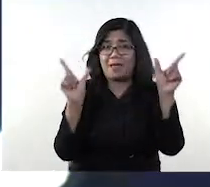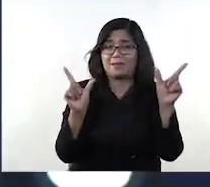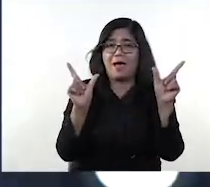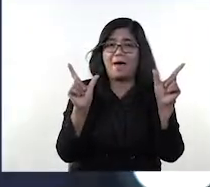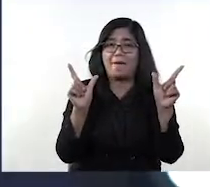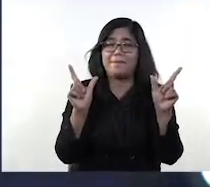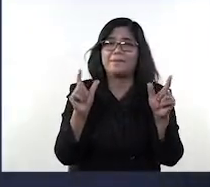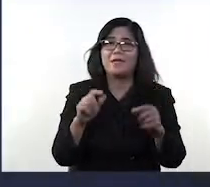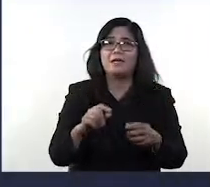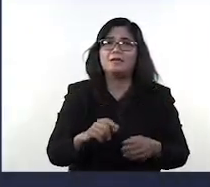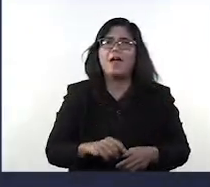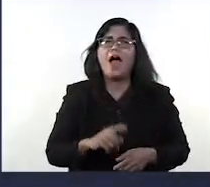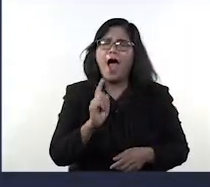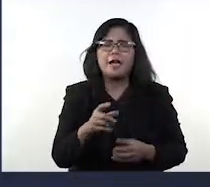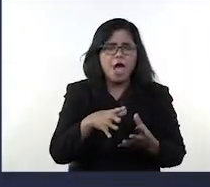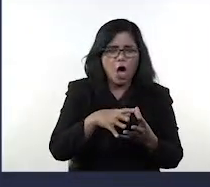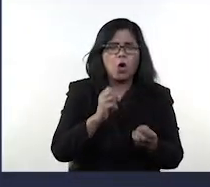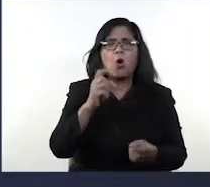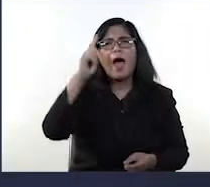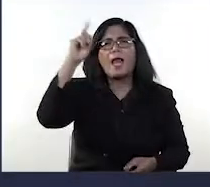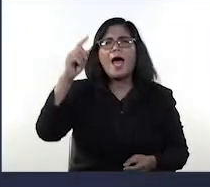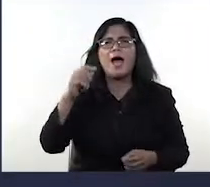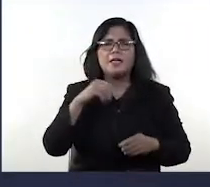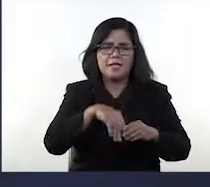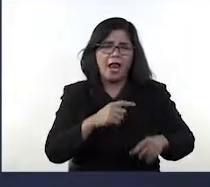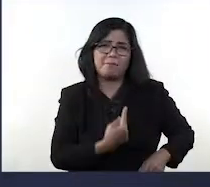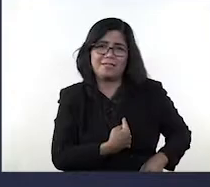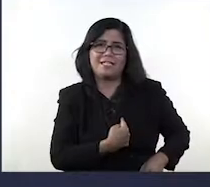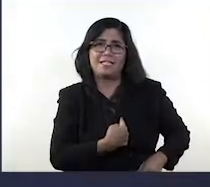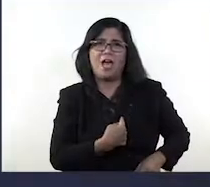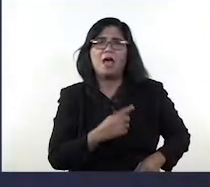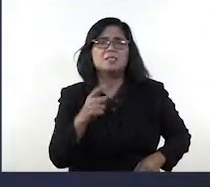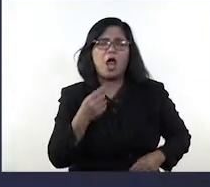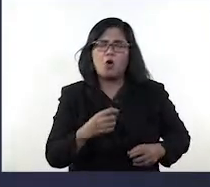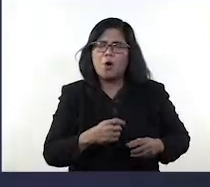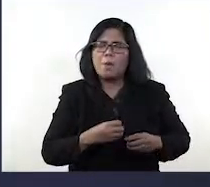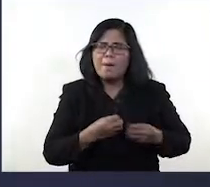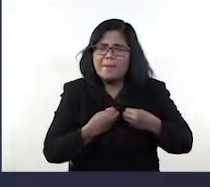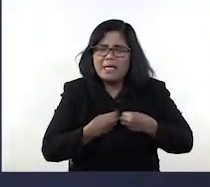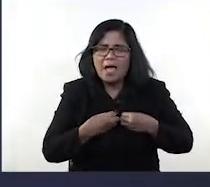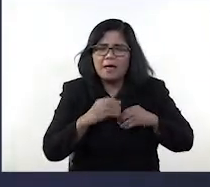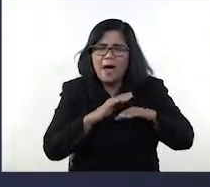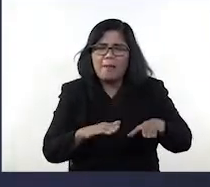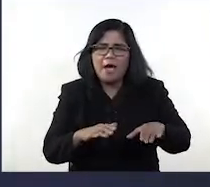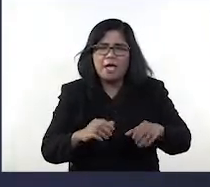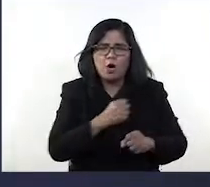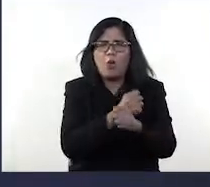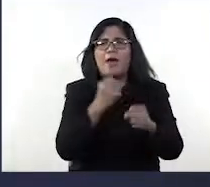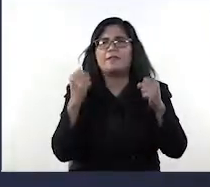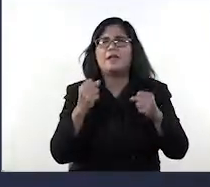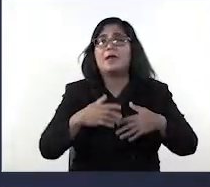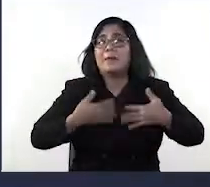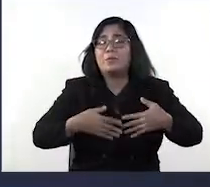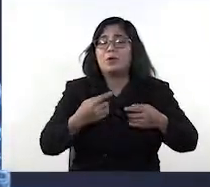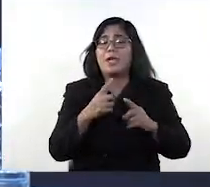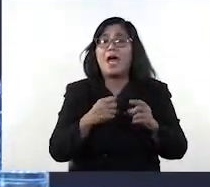ndak ketika kita percaya karo Allah tidak lambily kita ya selalu memberikan damai sejahtera kekuatan sukacita serta penghiburan dari